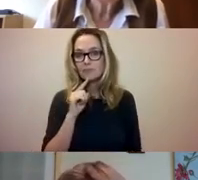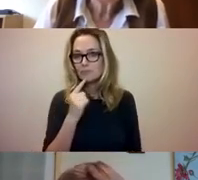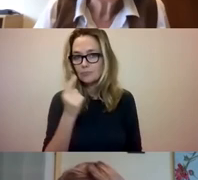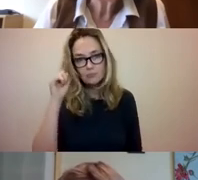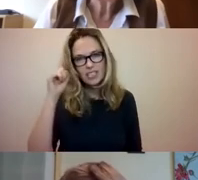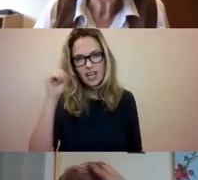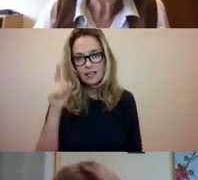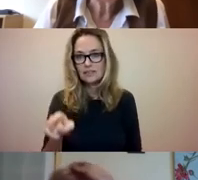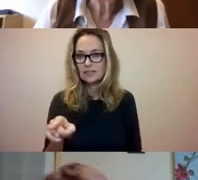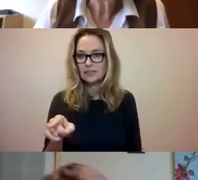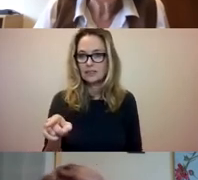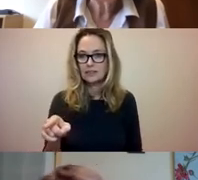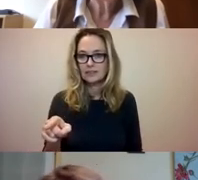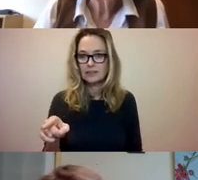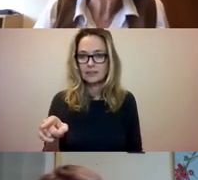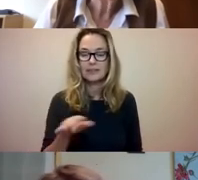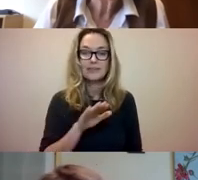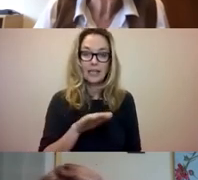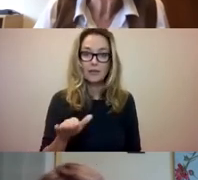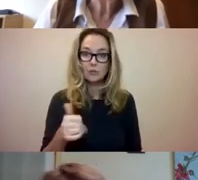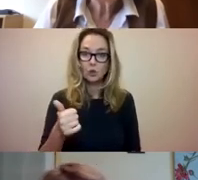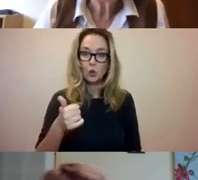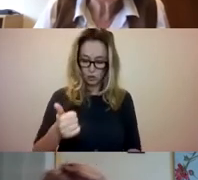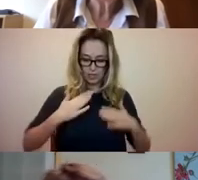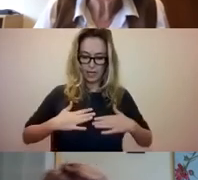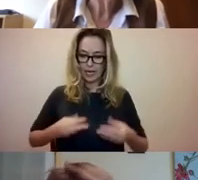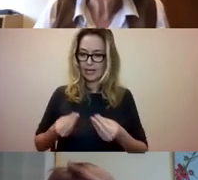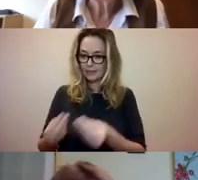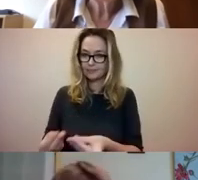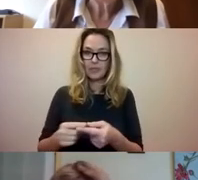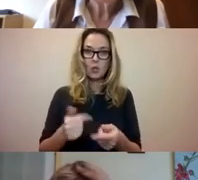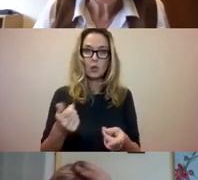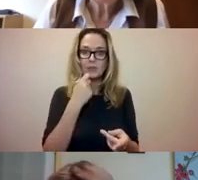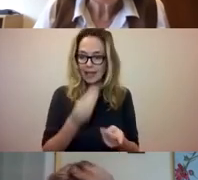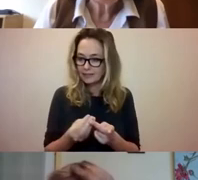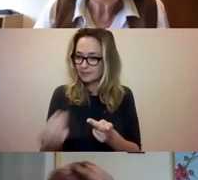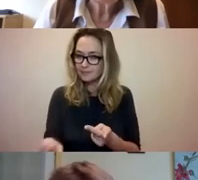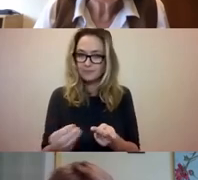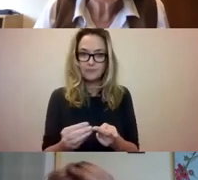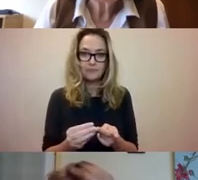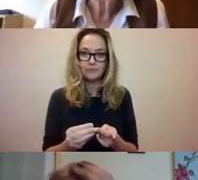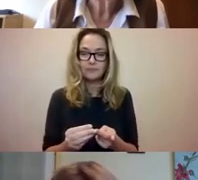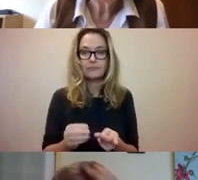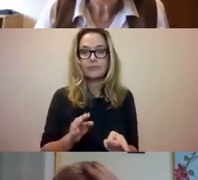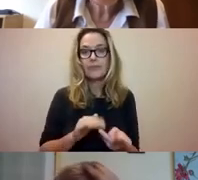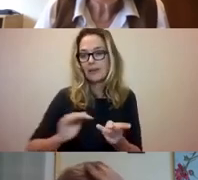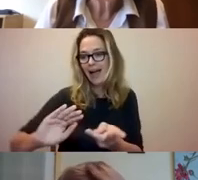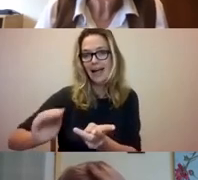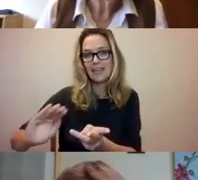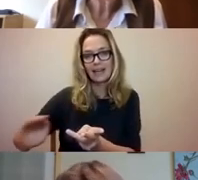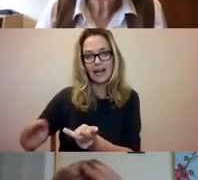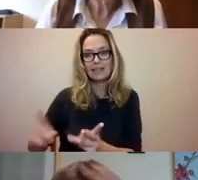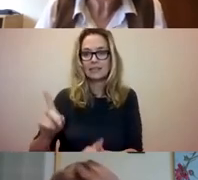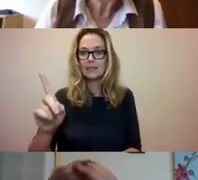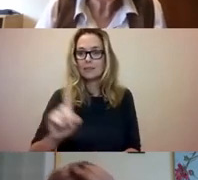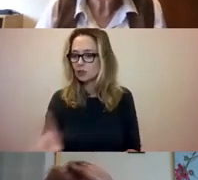kinderen, die moesten goed gekleed worden, goed gevoed worden, een ei over de bol, maar ze mochten